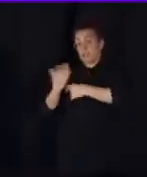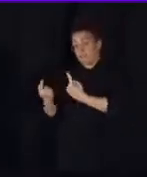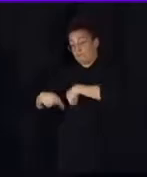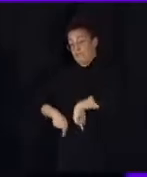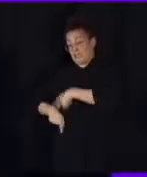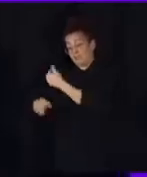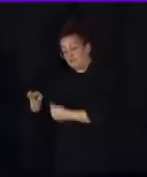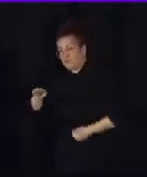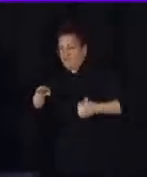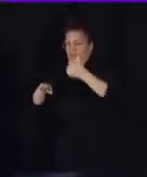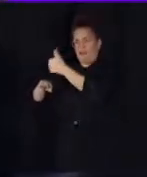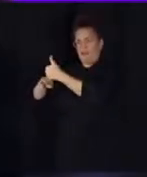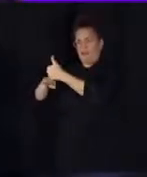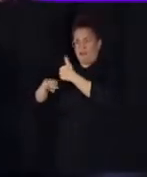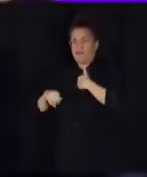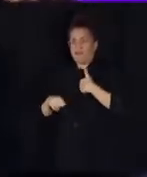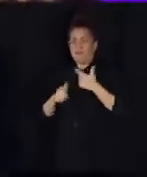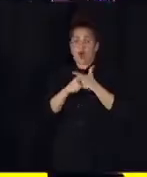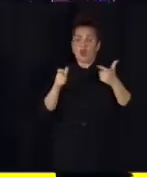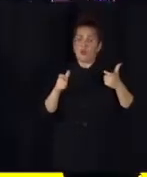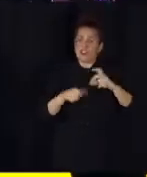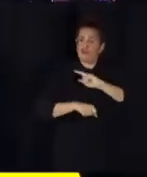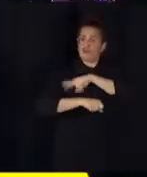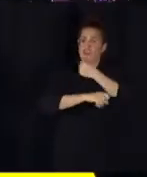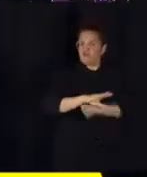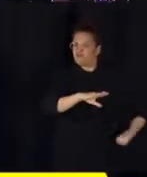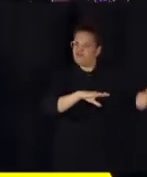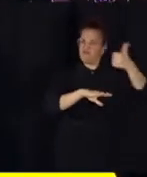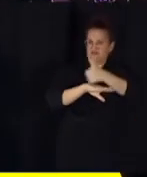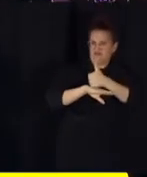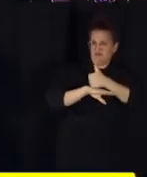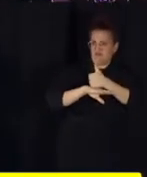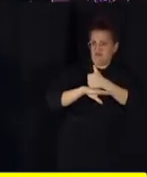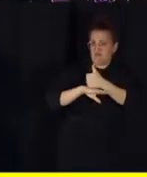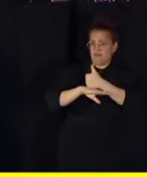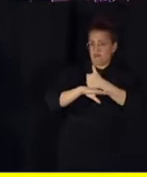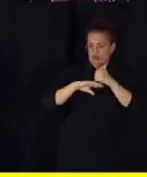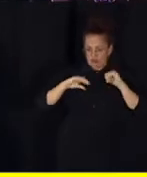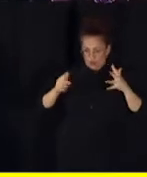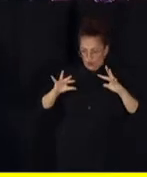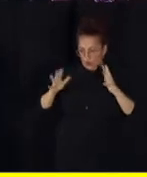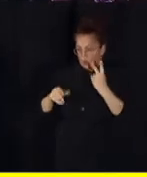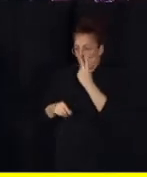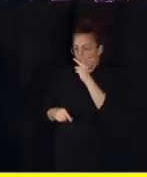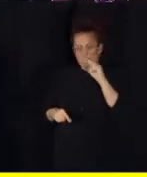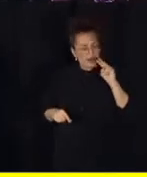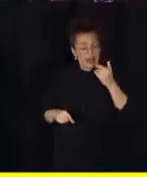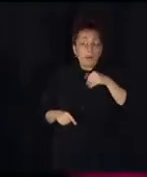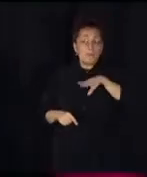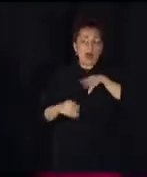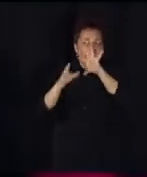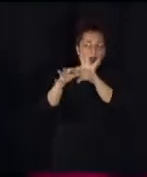j'ai pu être dirigeante d'entreprise et si je suis aujourd'hui ministre, c'est à cette petite fille que je le dois. Et ça